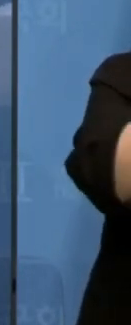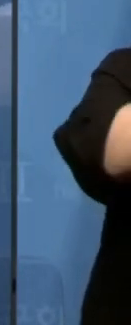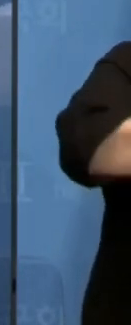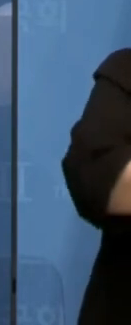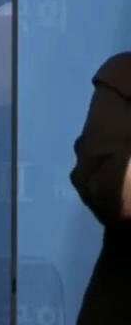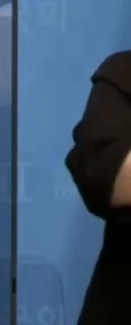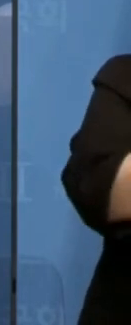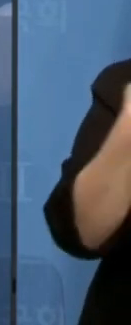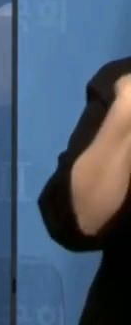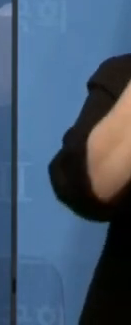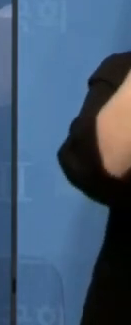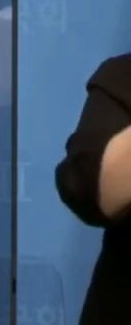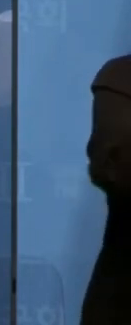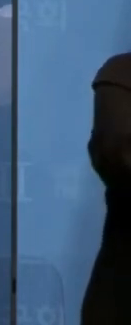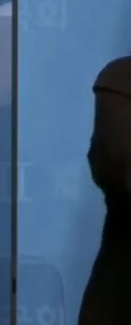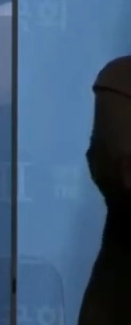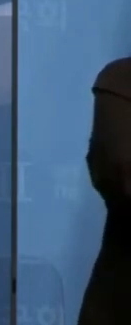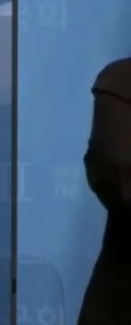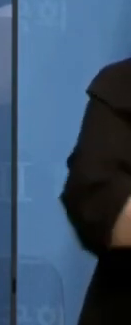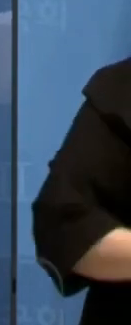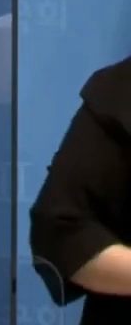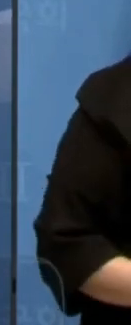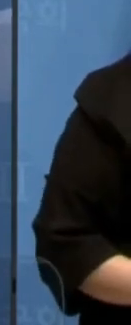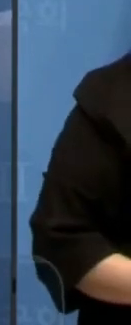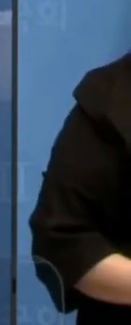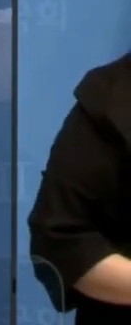책임을 확실하게 질 수 있도록 하였습니다.